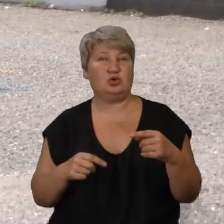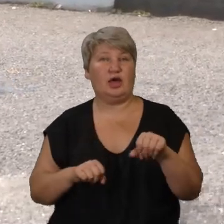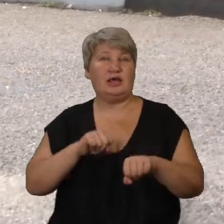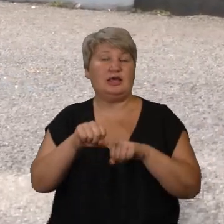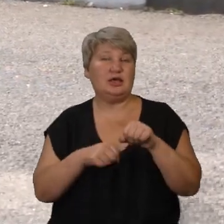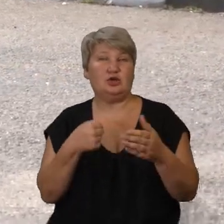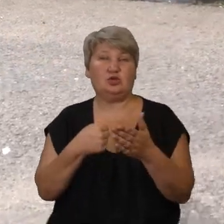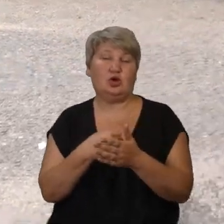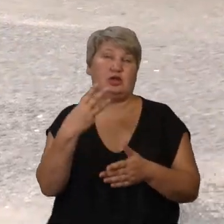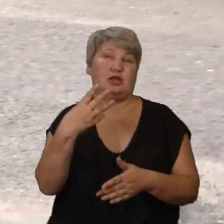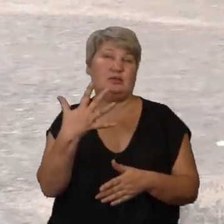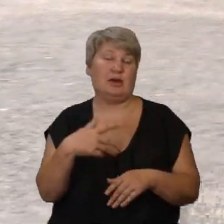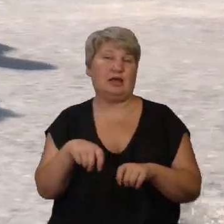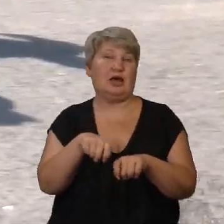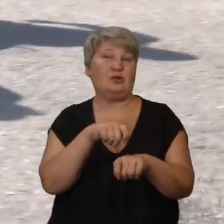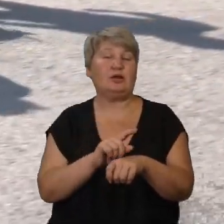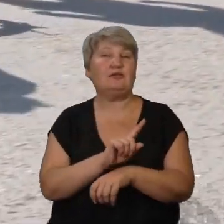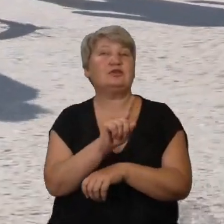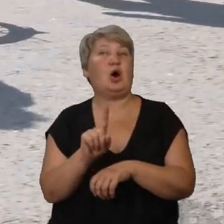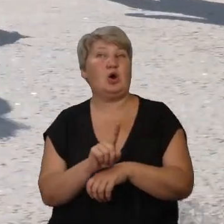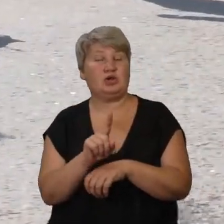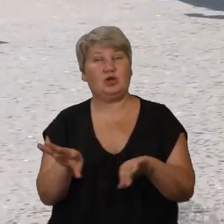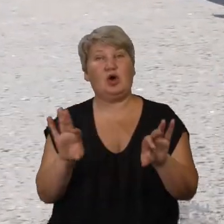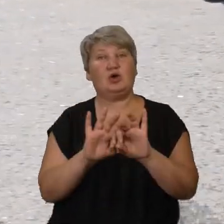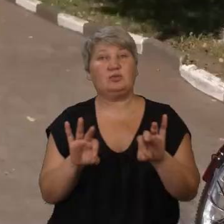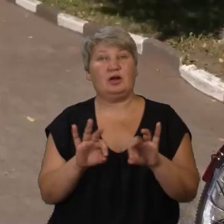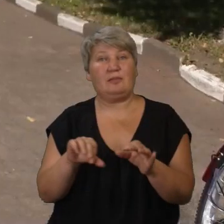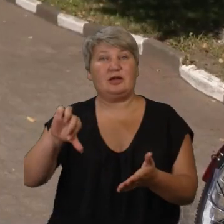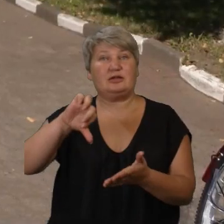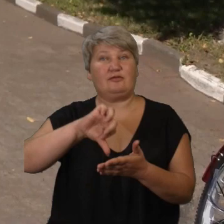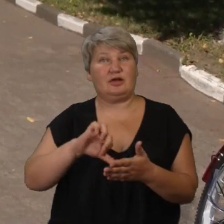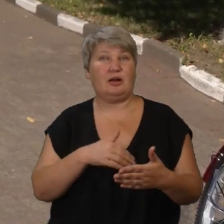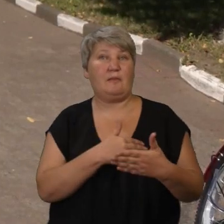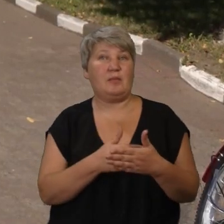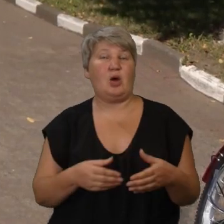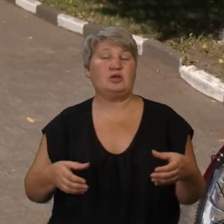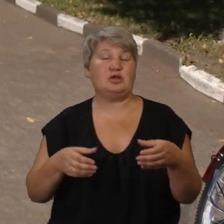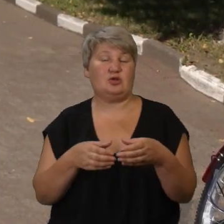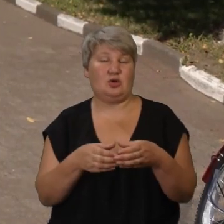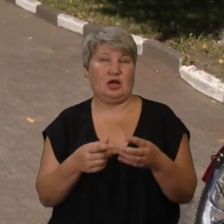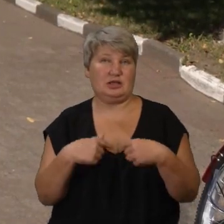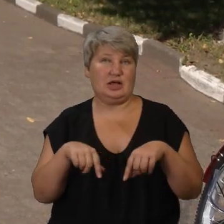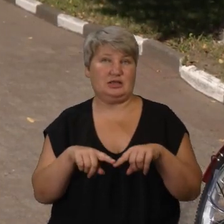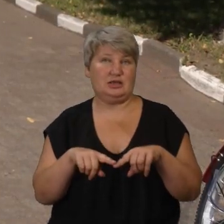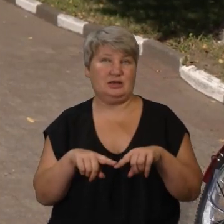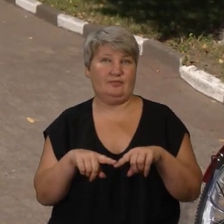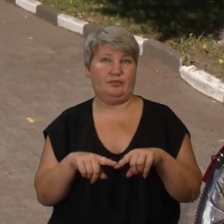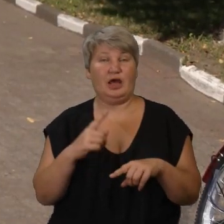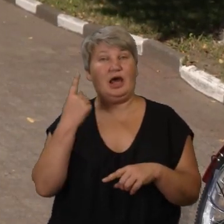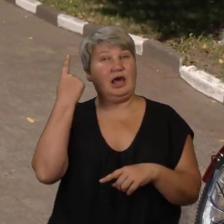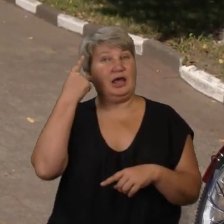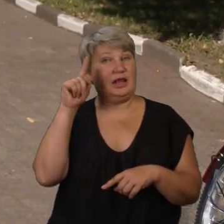35 кілометрів за годину розповідає представник благодійної організації ідея виникла в минулому році ще